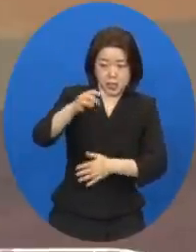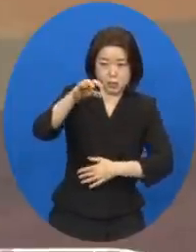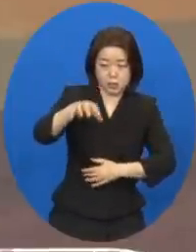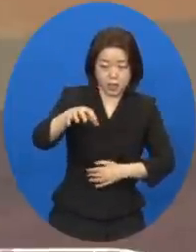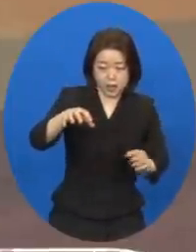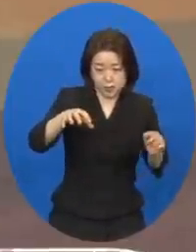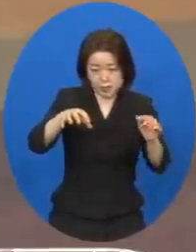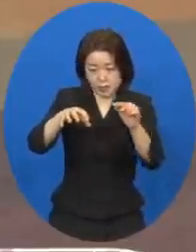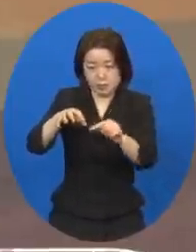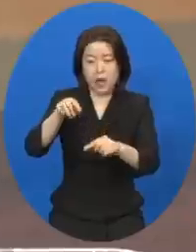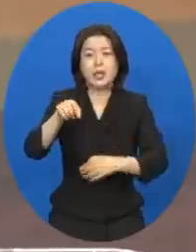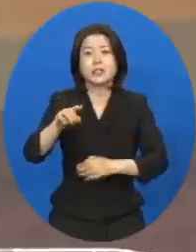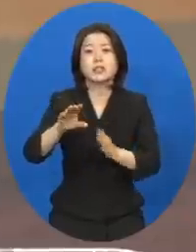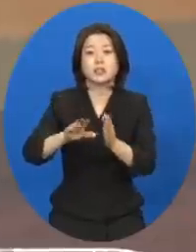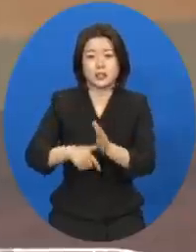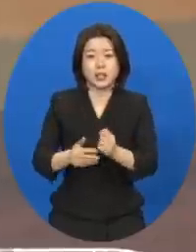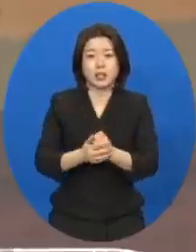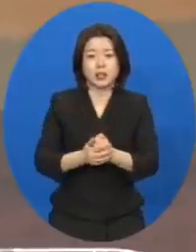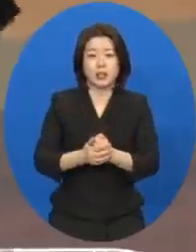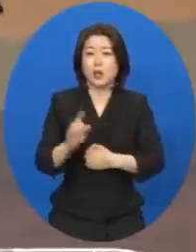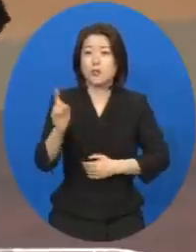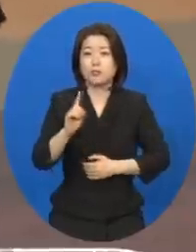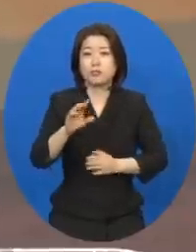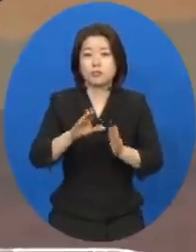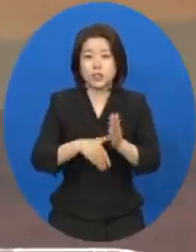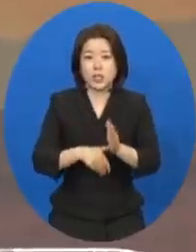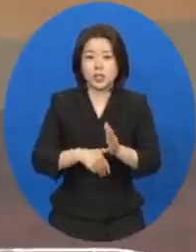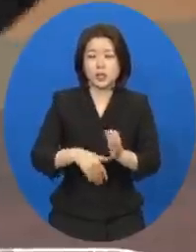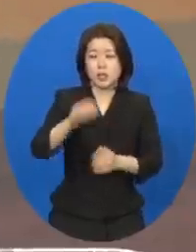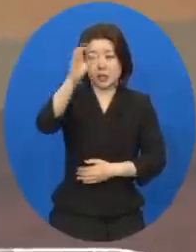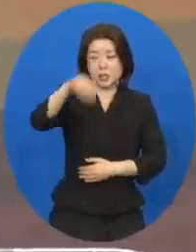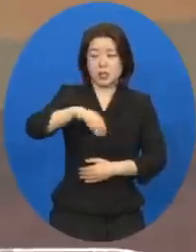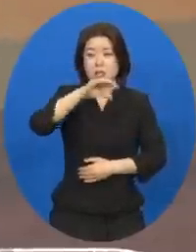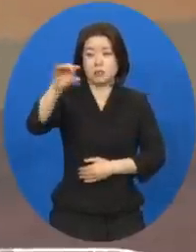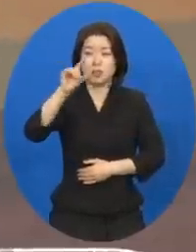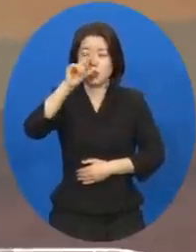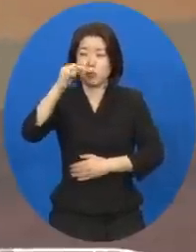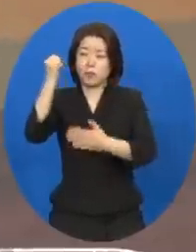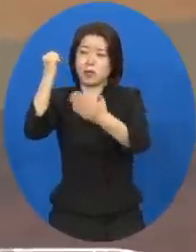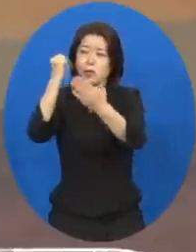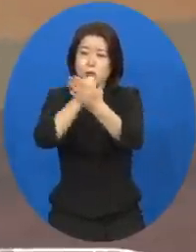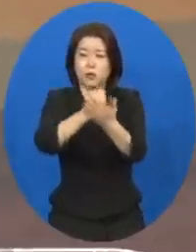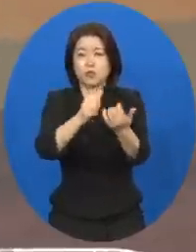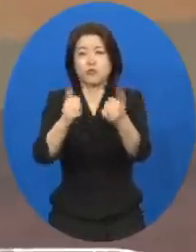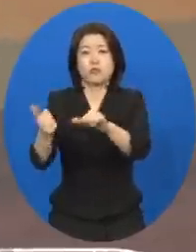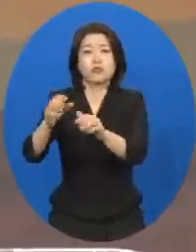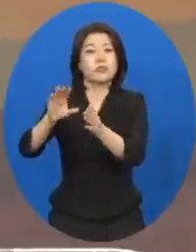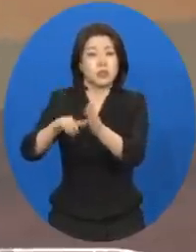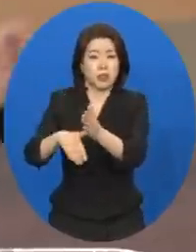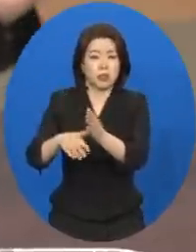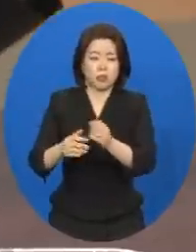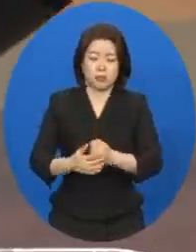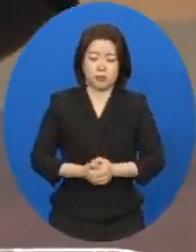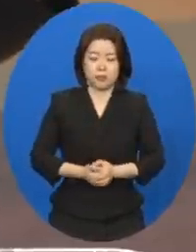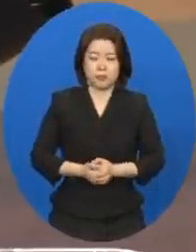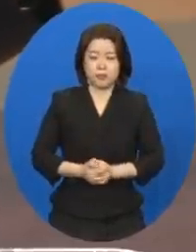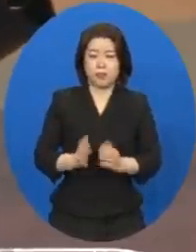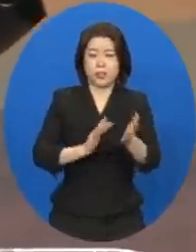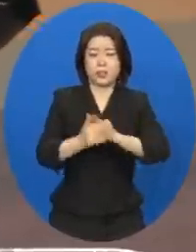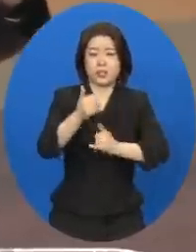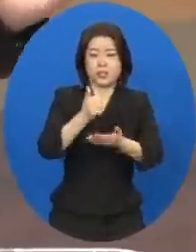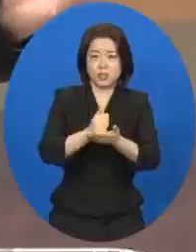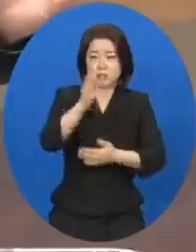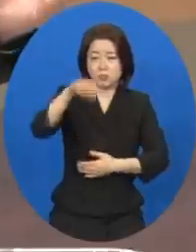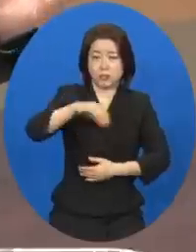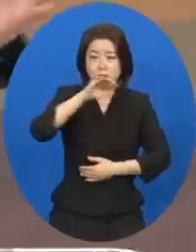바로 그때. 그게 무슨 때냐면 십자가에 못 박혀 죽을 때를 말합니다. 그런데 예수님은 십자가에 못